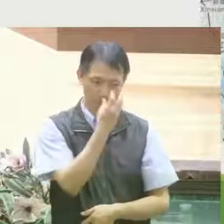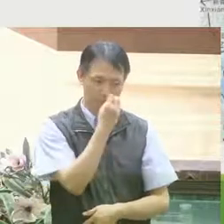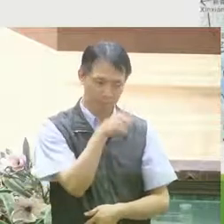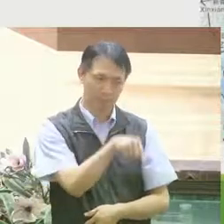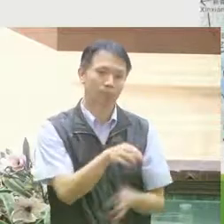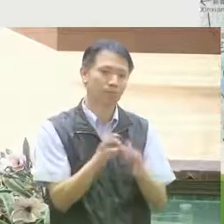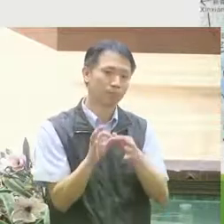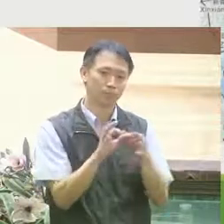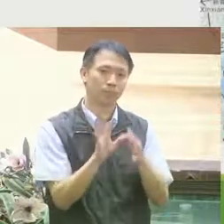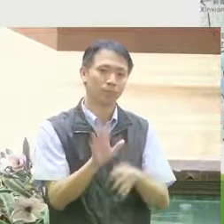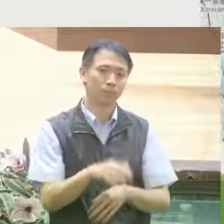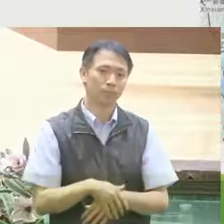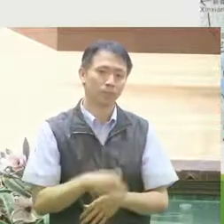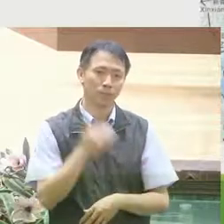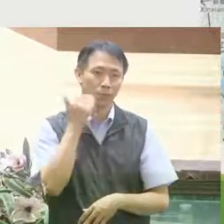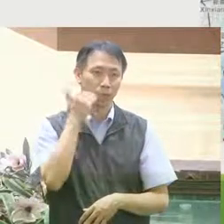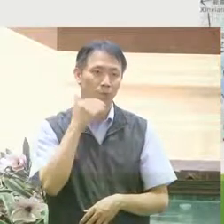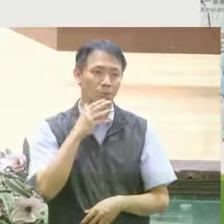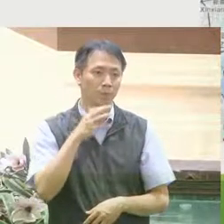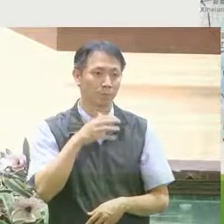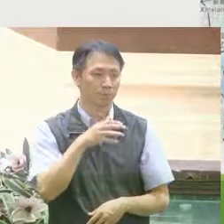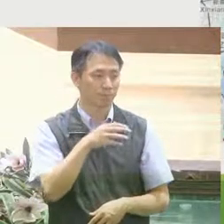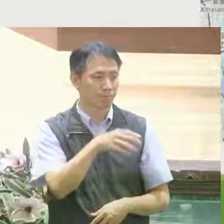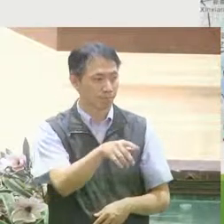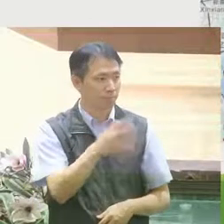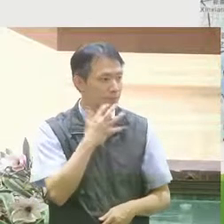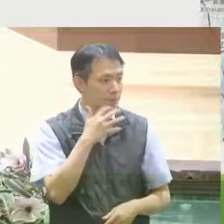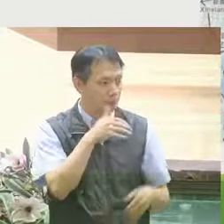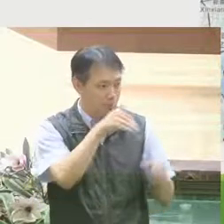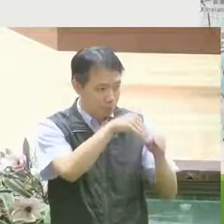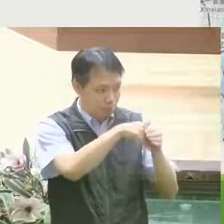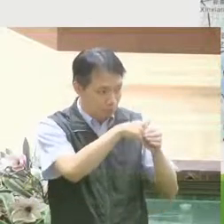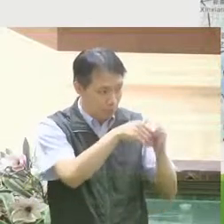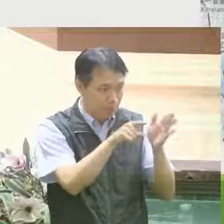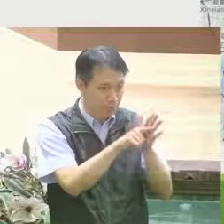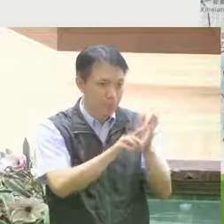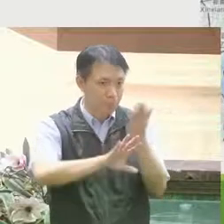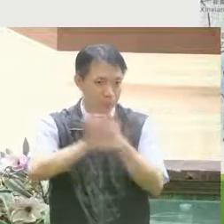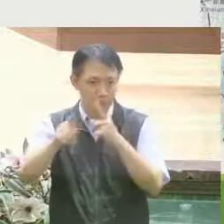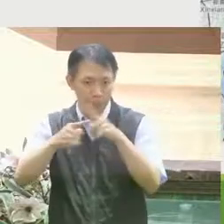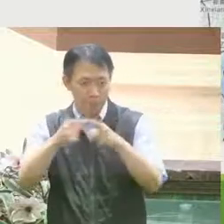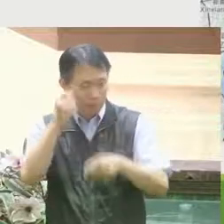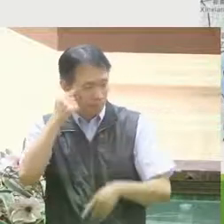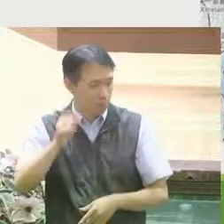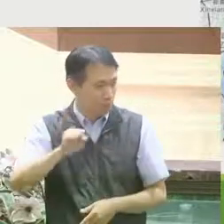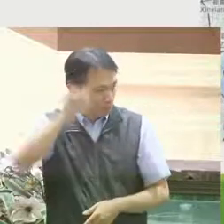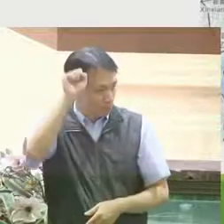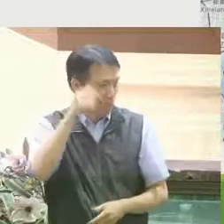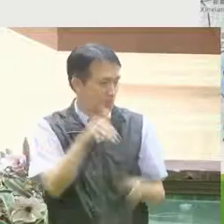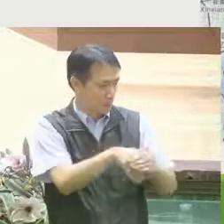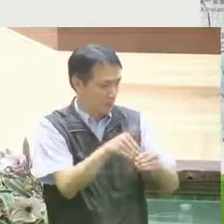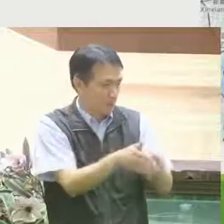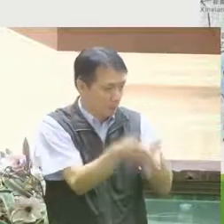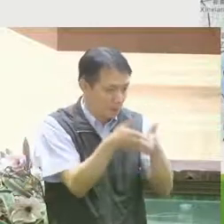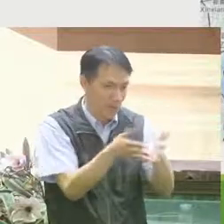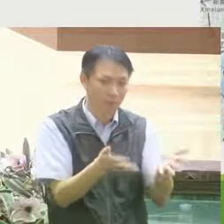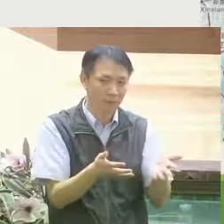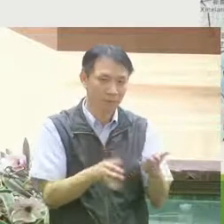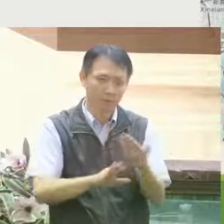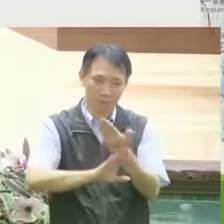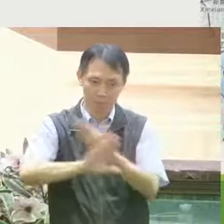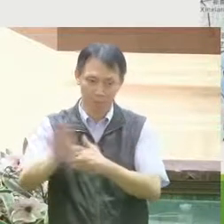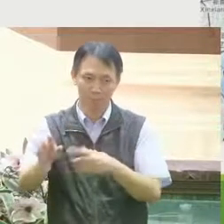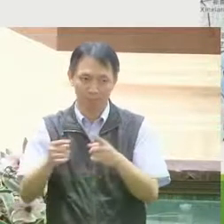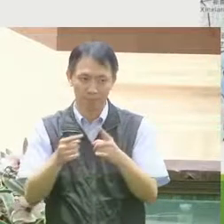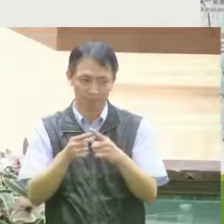关。如果在澳门特首选举日有另外一个要求普选的数字跑出来，会令外界觉